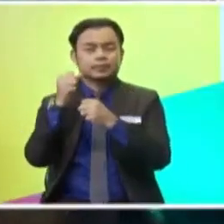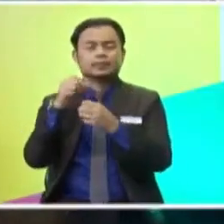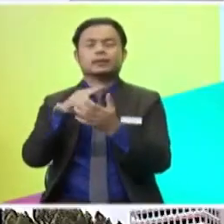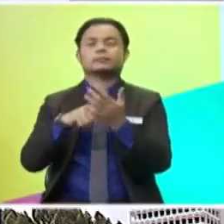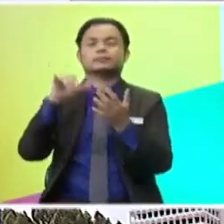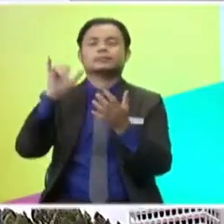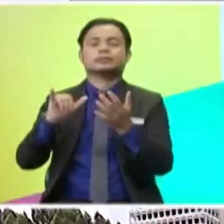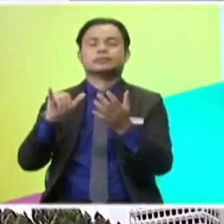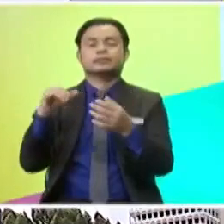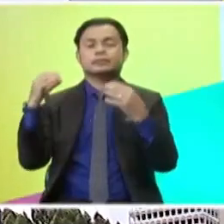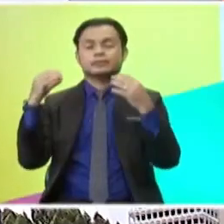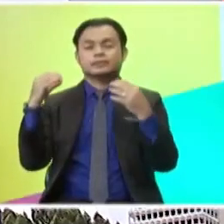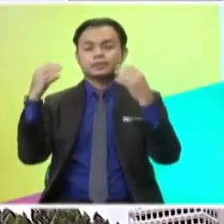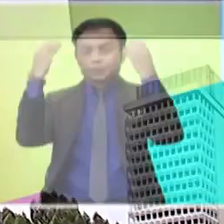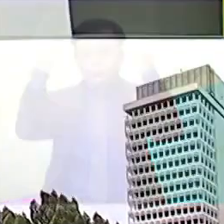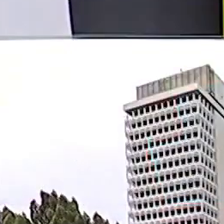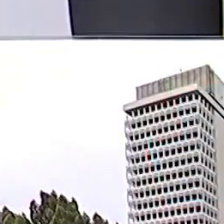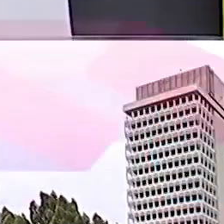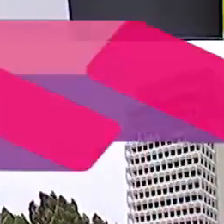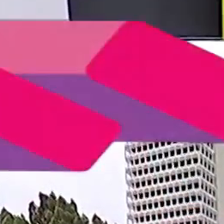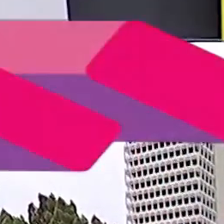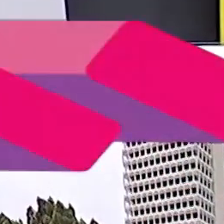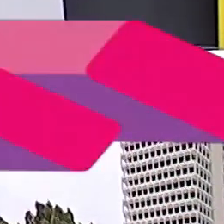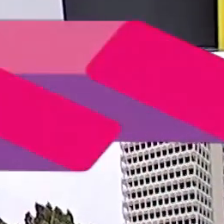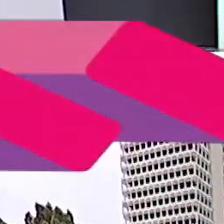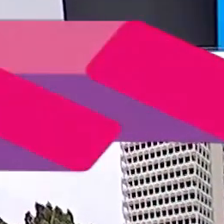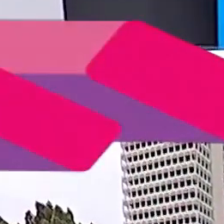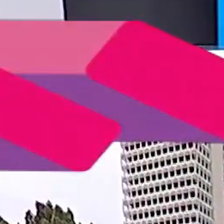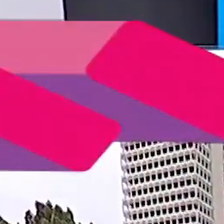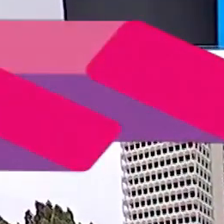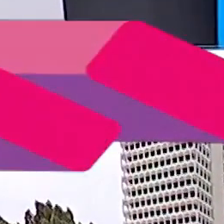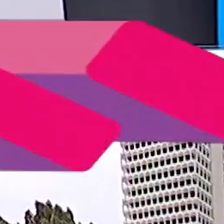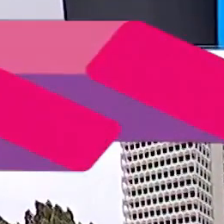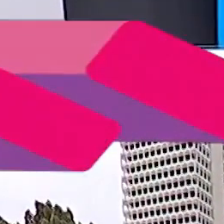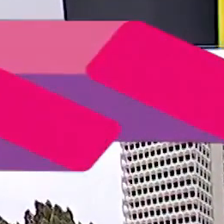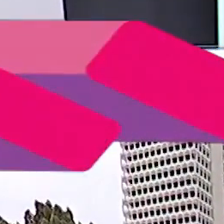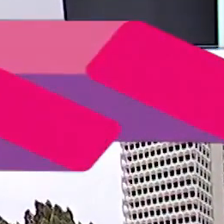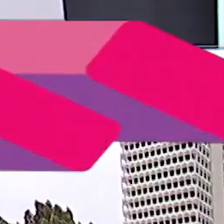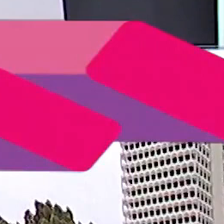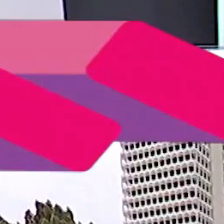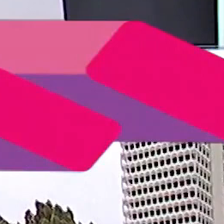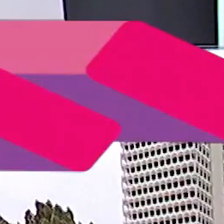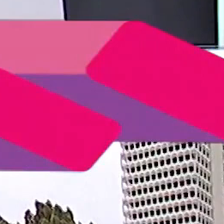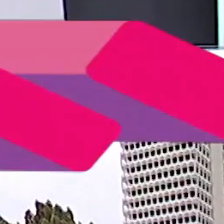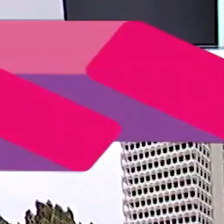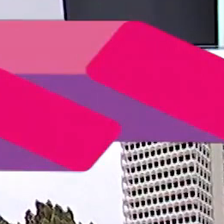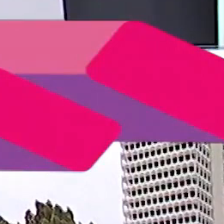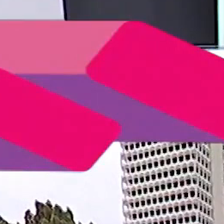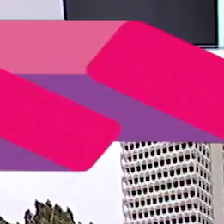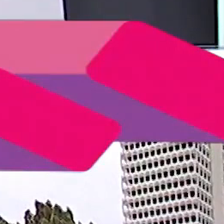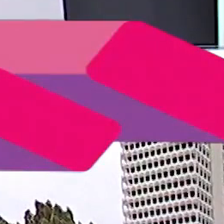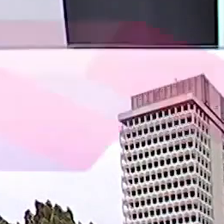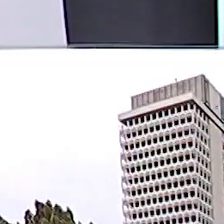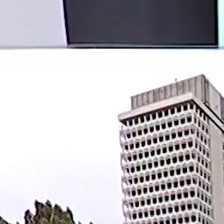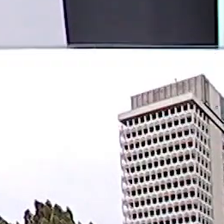Baik, kita mula-mula sekali telah belajar tentang sejarah Kesultanan Melayu, di mana kita